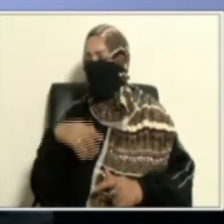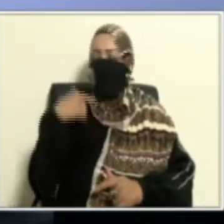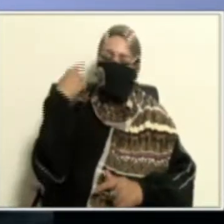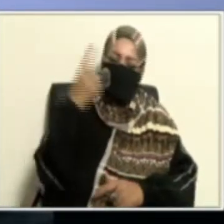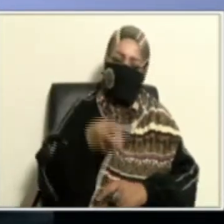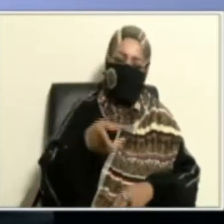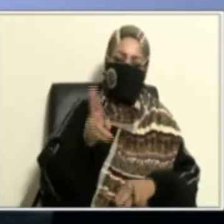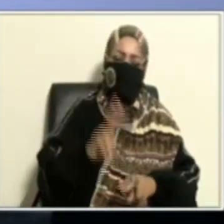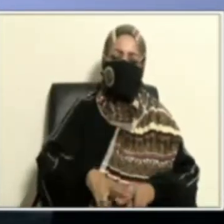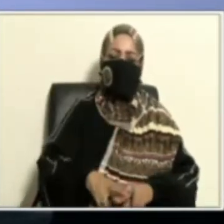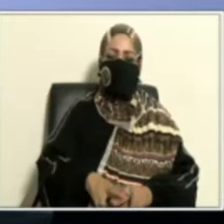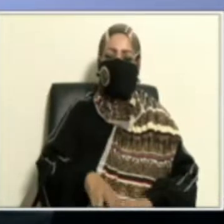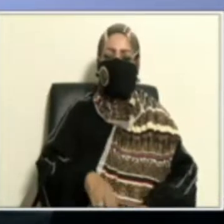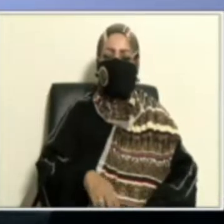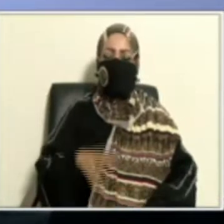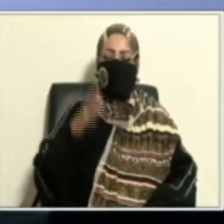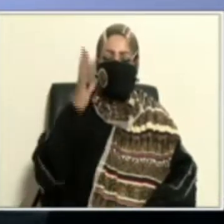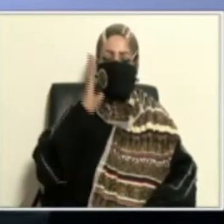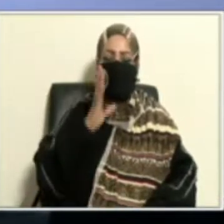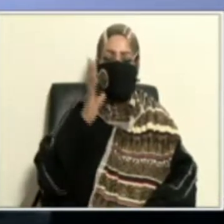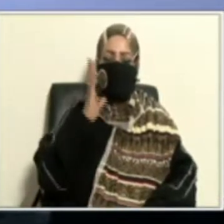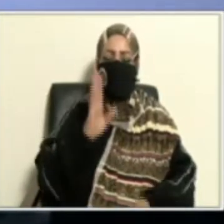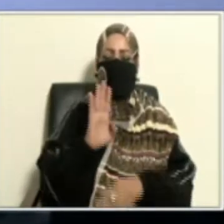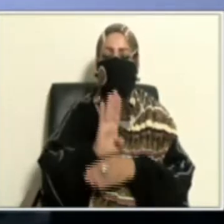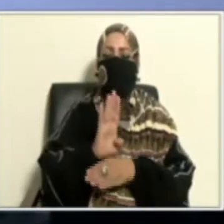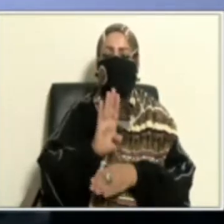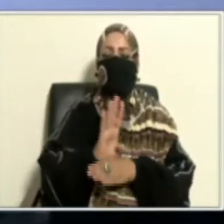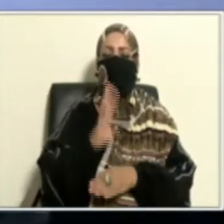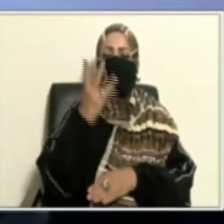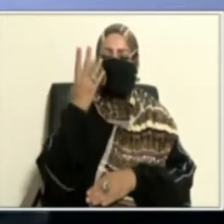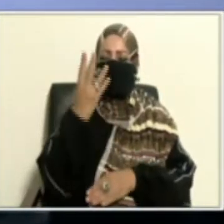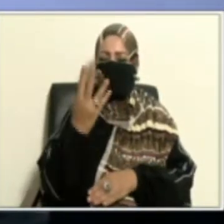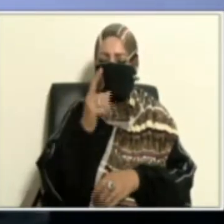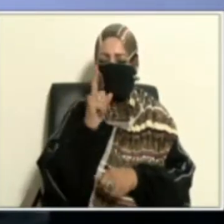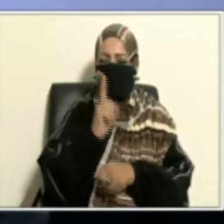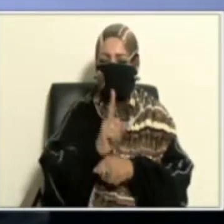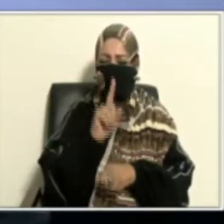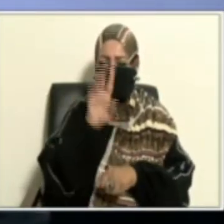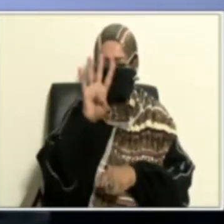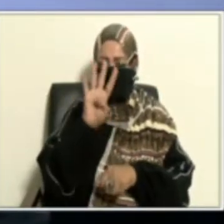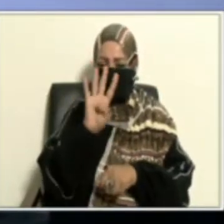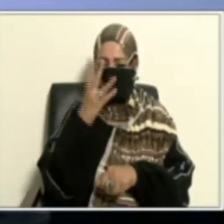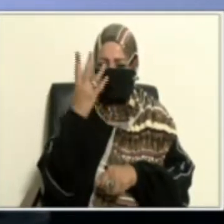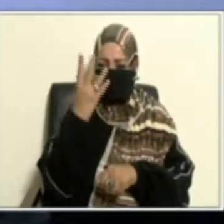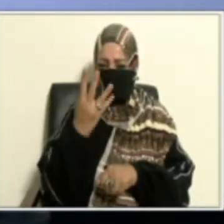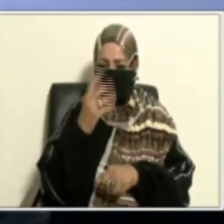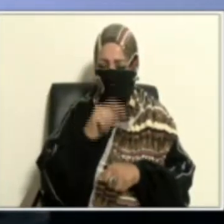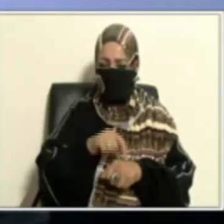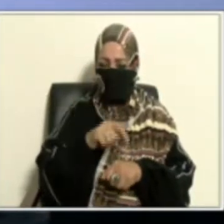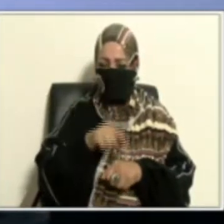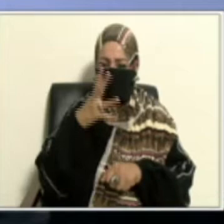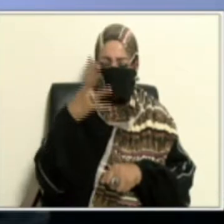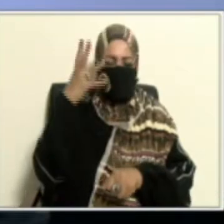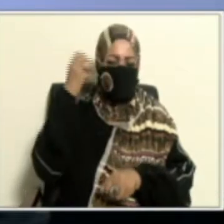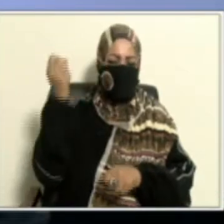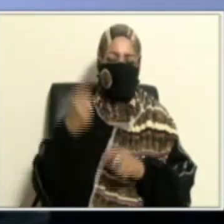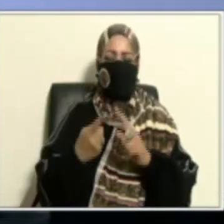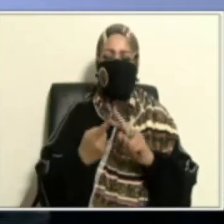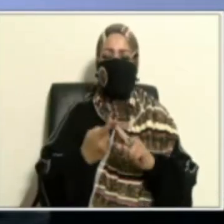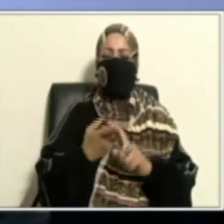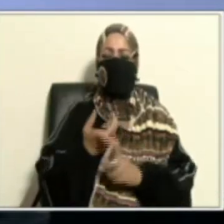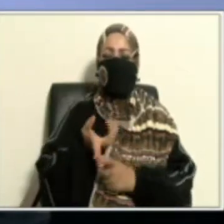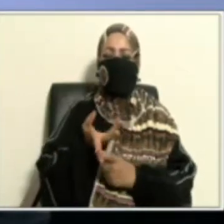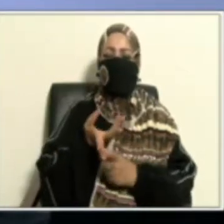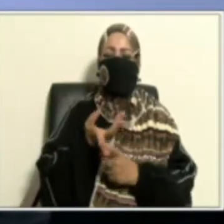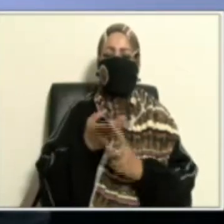أيوة فاتتني ركعة. فاتتك ركعة ما قضيتش. قضيتها بعد صلاة الظهر بشوي، هل تجوز